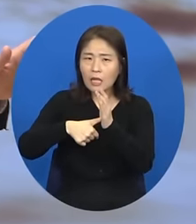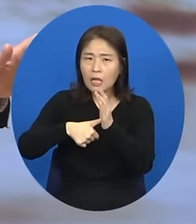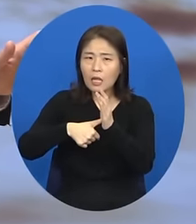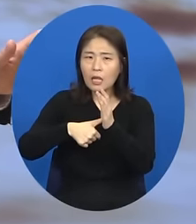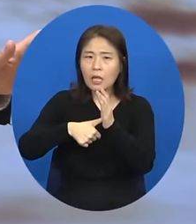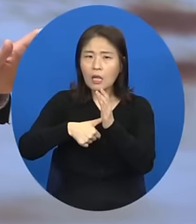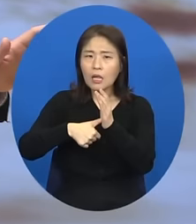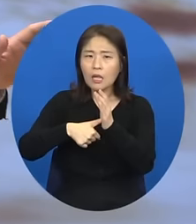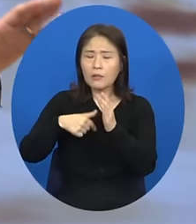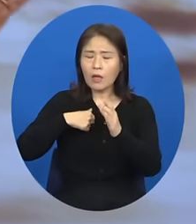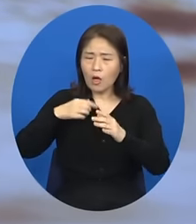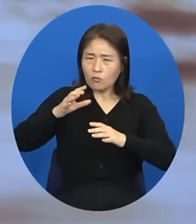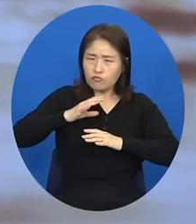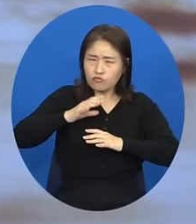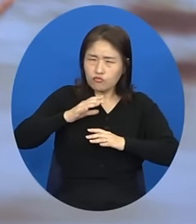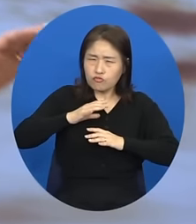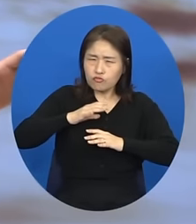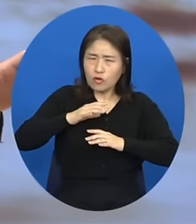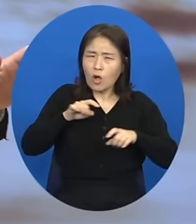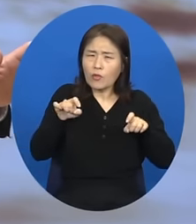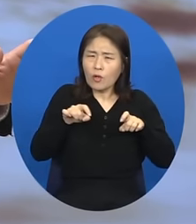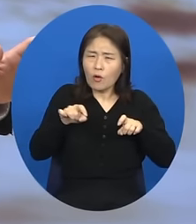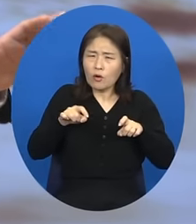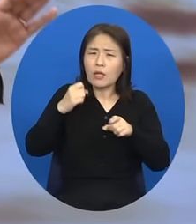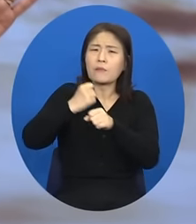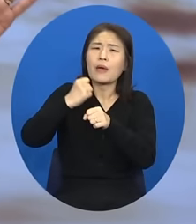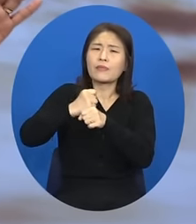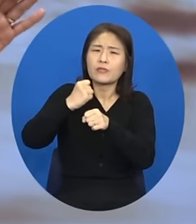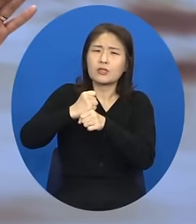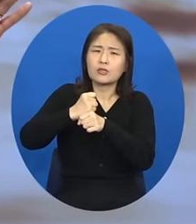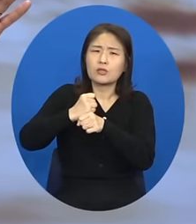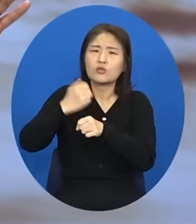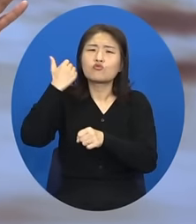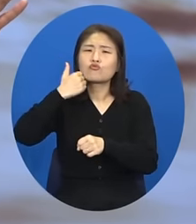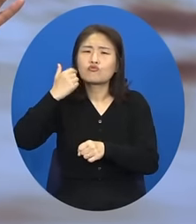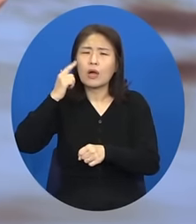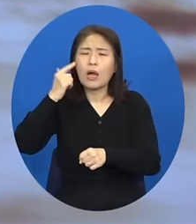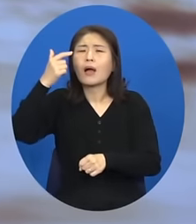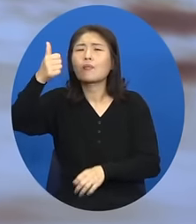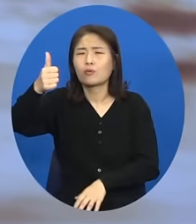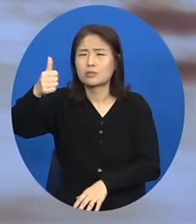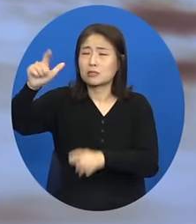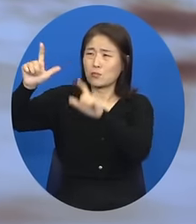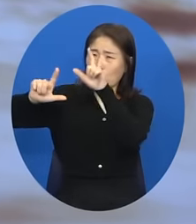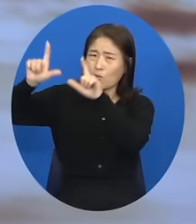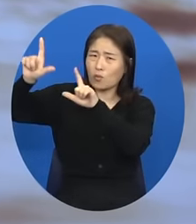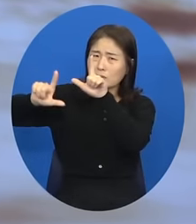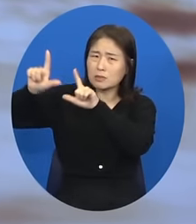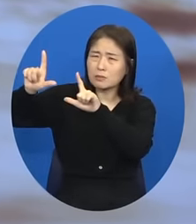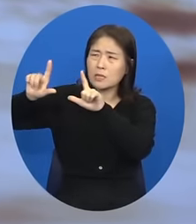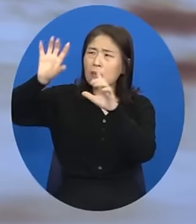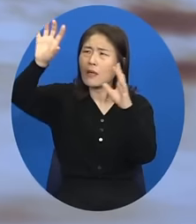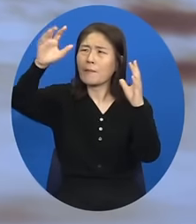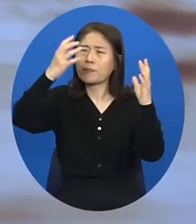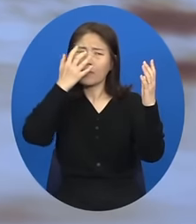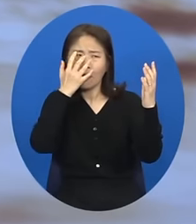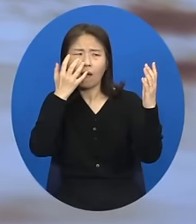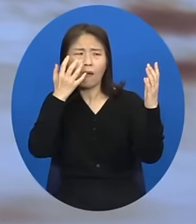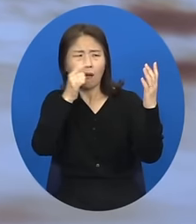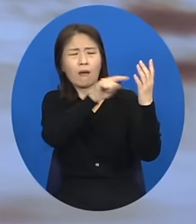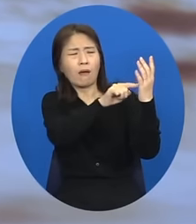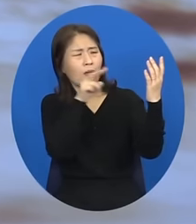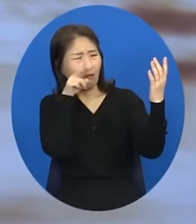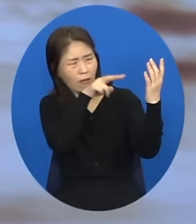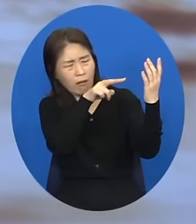주고 닮고 싶지 않았던 그때의 그 아버지 모습이 정확히 똑같더라고요.